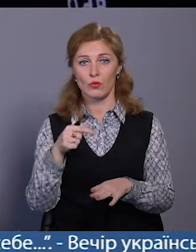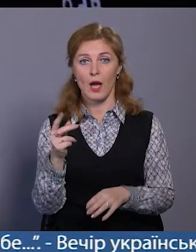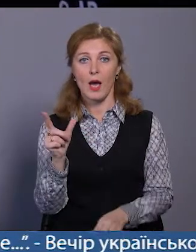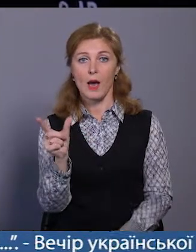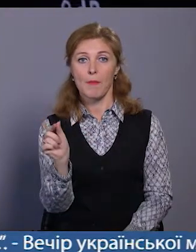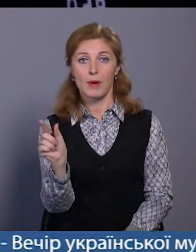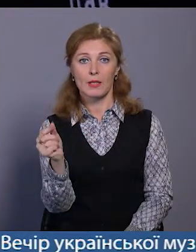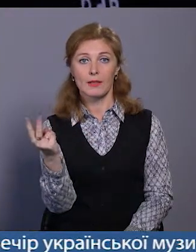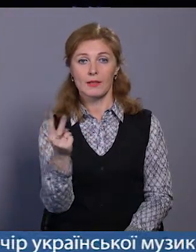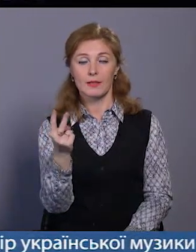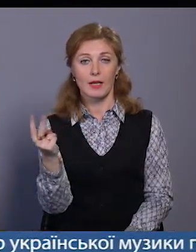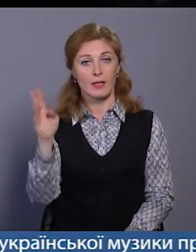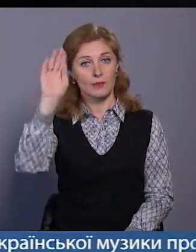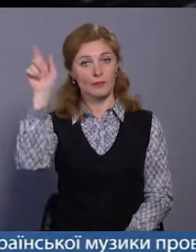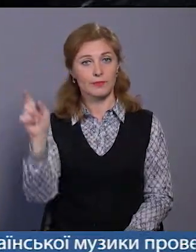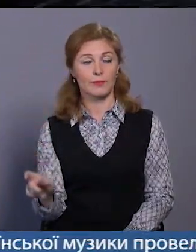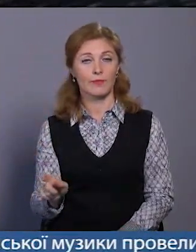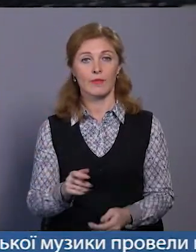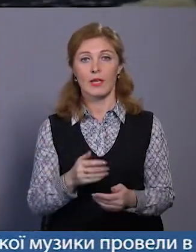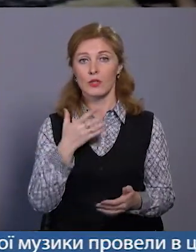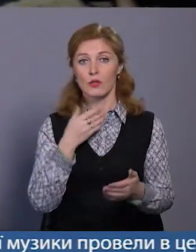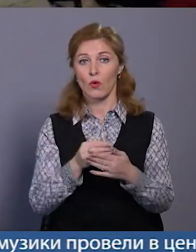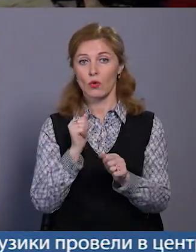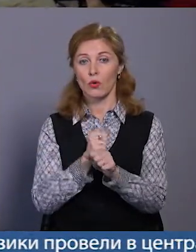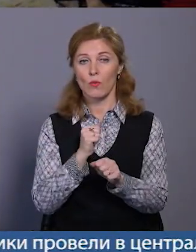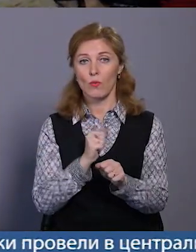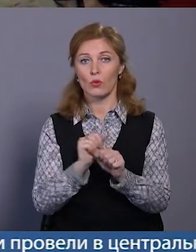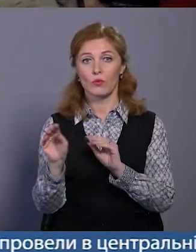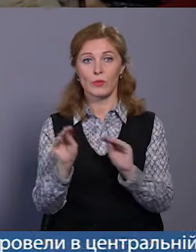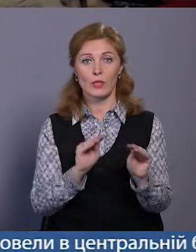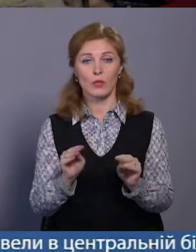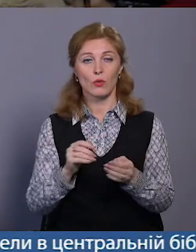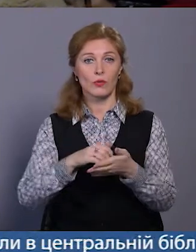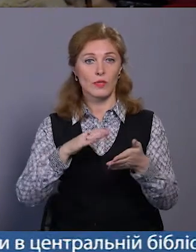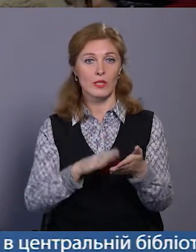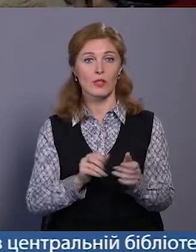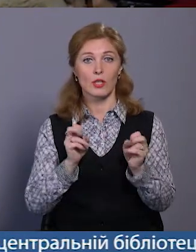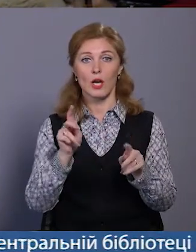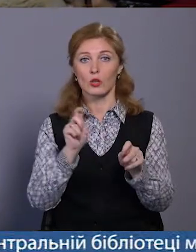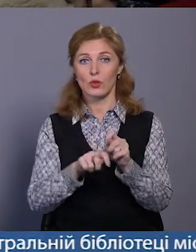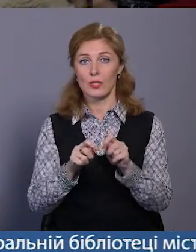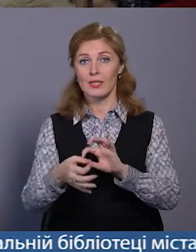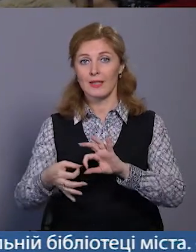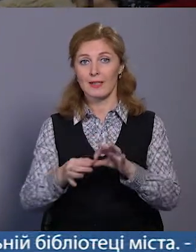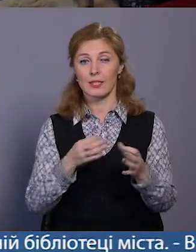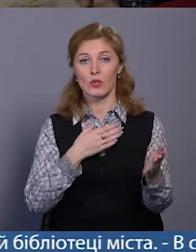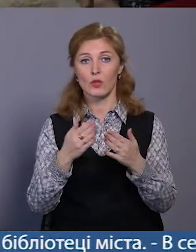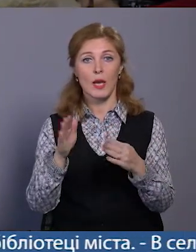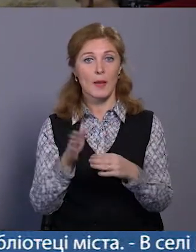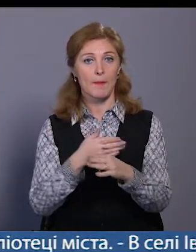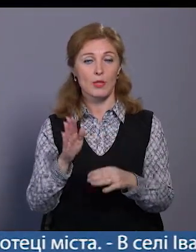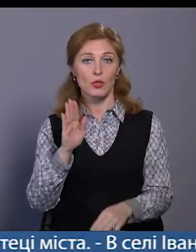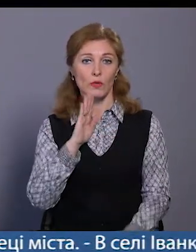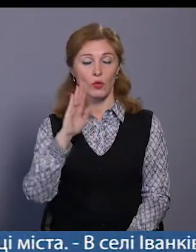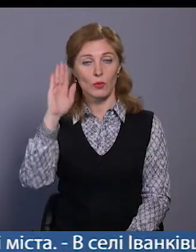Катерини у виставі артист драми Олександр Віт свою роботу у постановці визначає як дослідження складних стосунків між чоловіком і